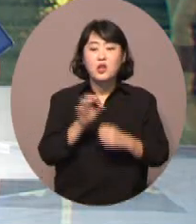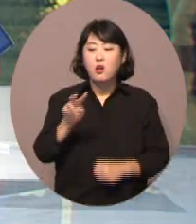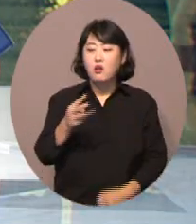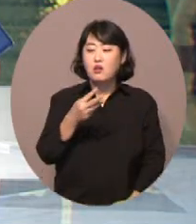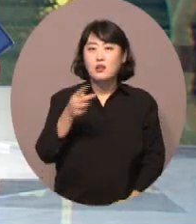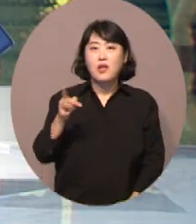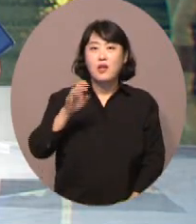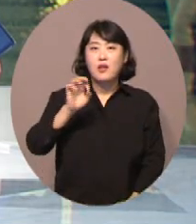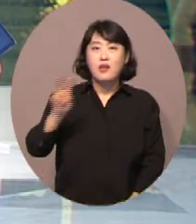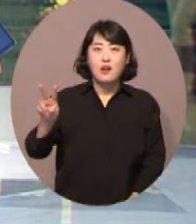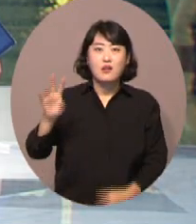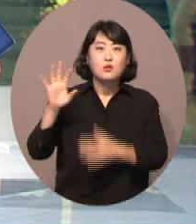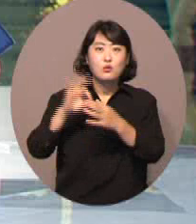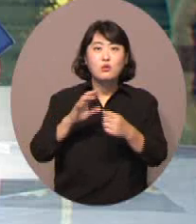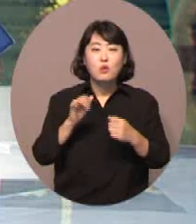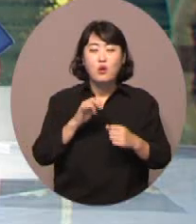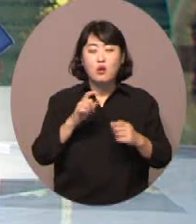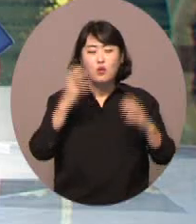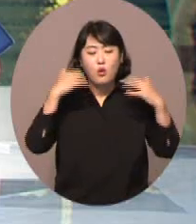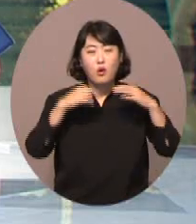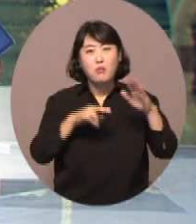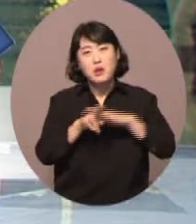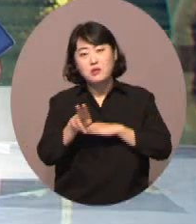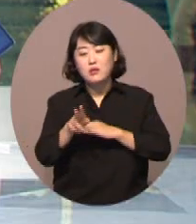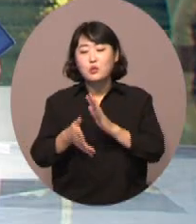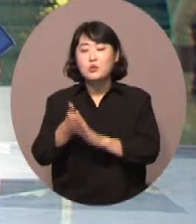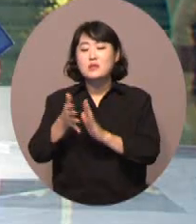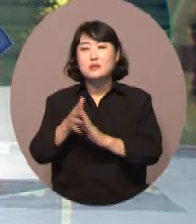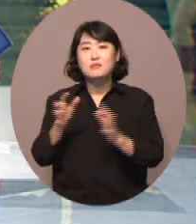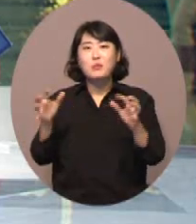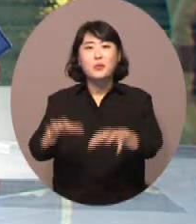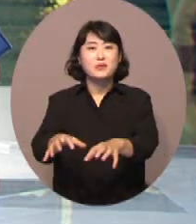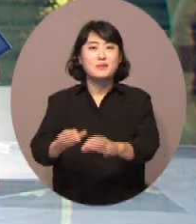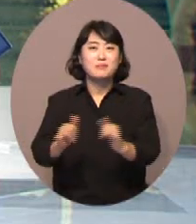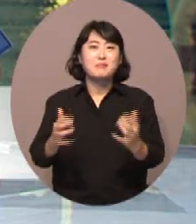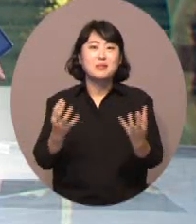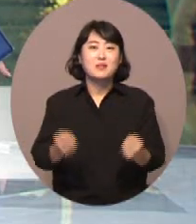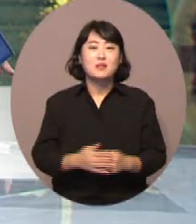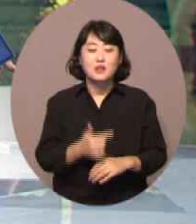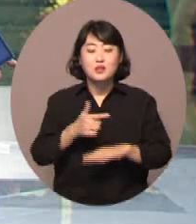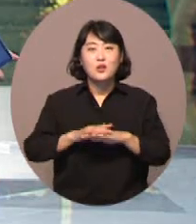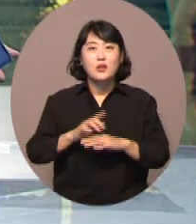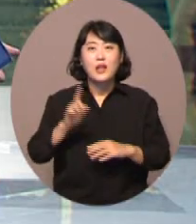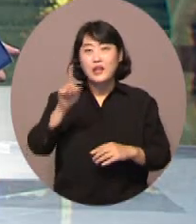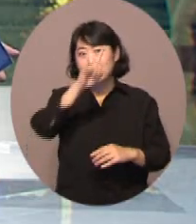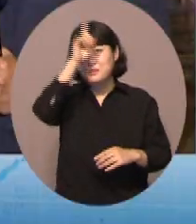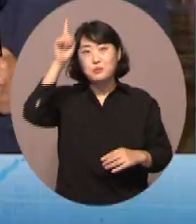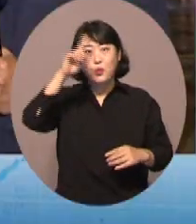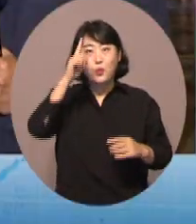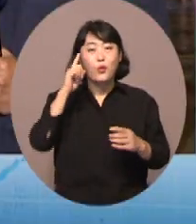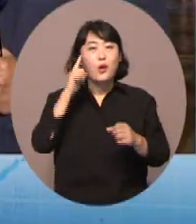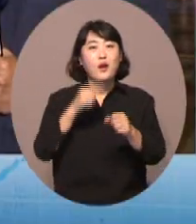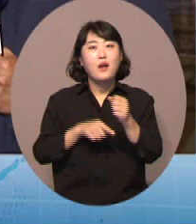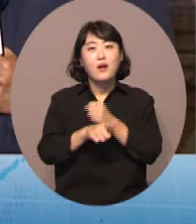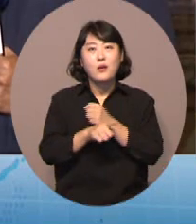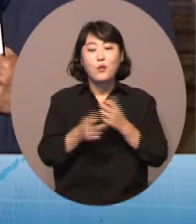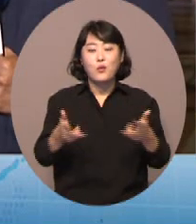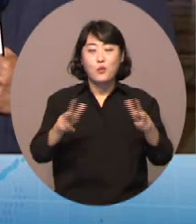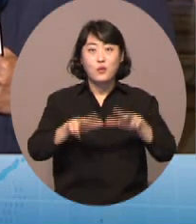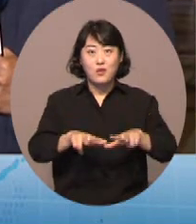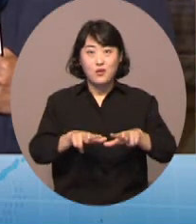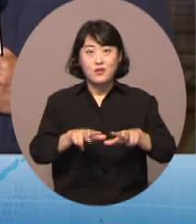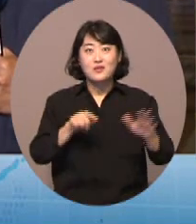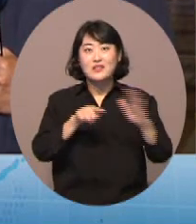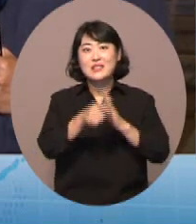현상이 나타나겠고 더위를 피해 도심으로 나선 시민들이 많았는데요. 대전 엑스포 과학공원 나가 있는 취재 기자